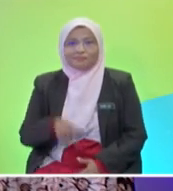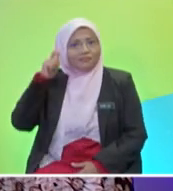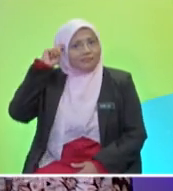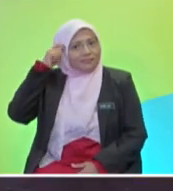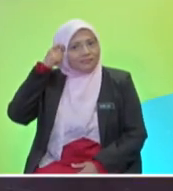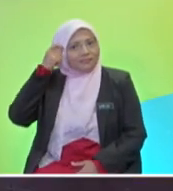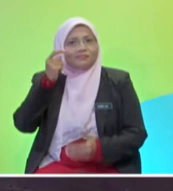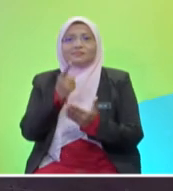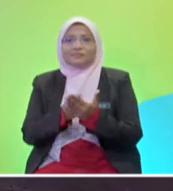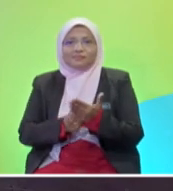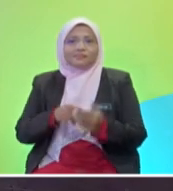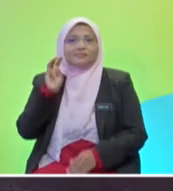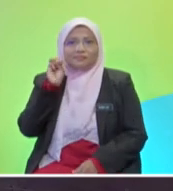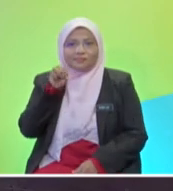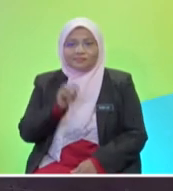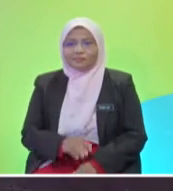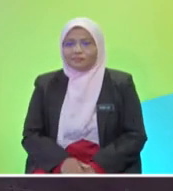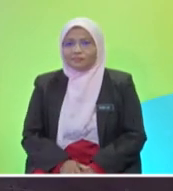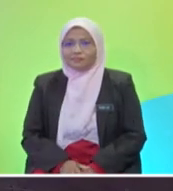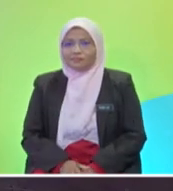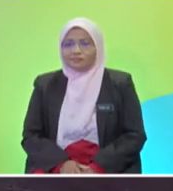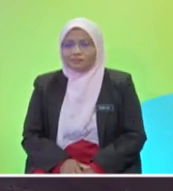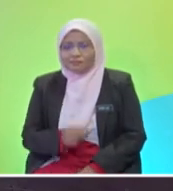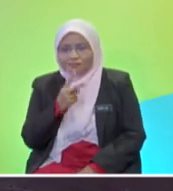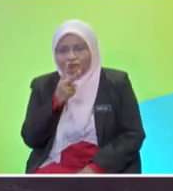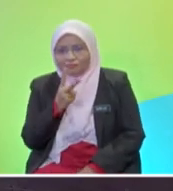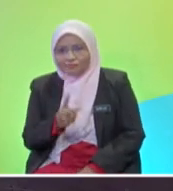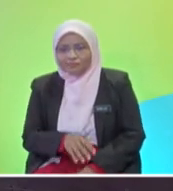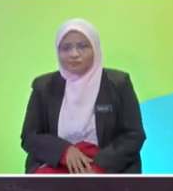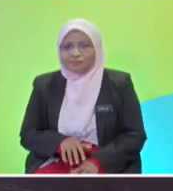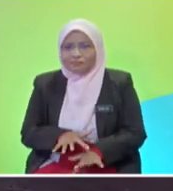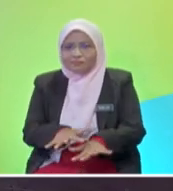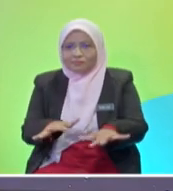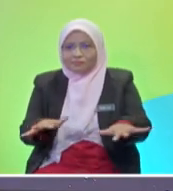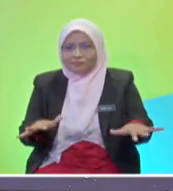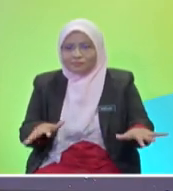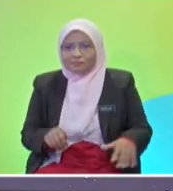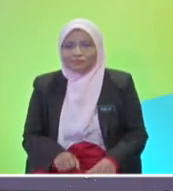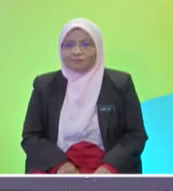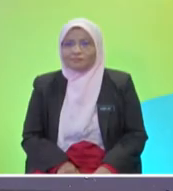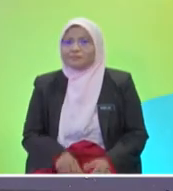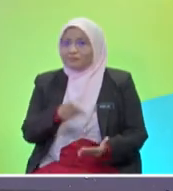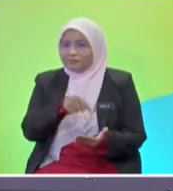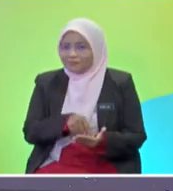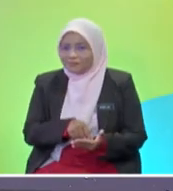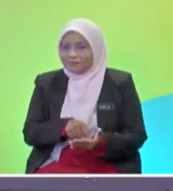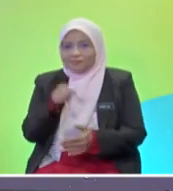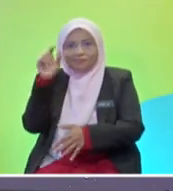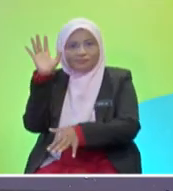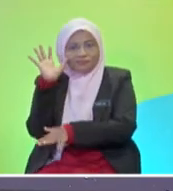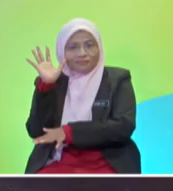apa? Wah, ini dia macam menjala lah, cikgu. Ha, apa tu? Ini ialah akar.